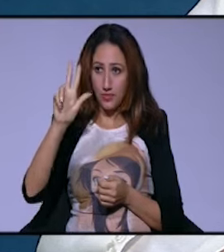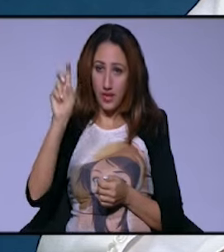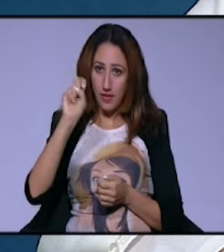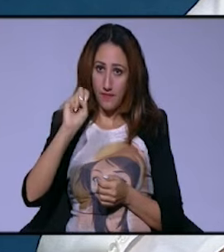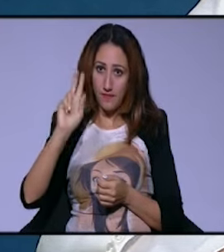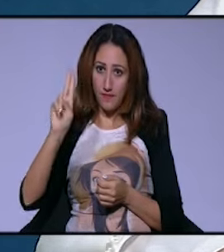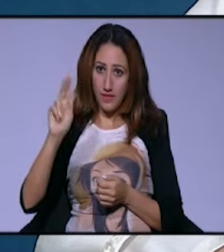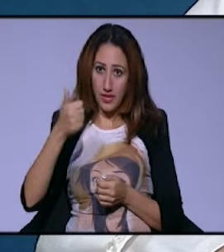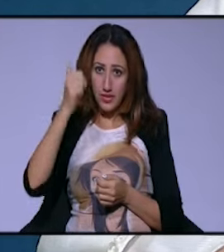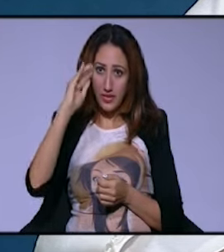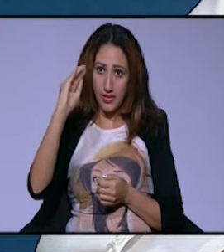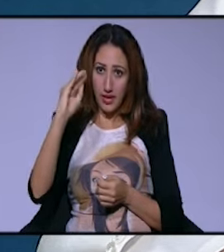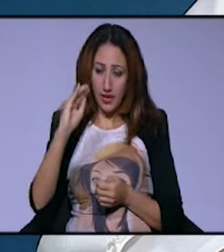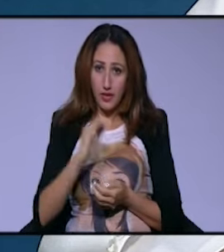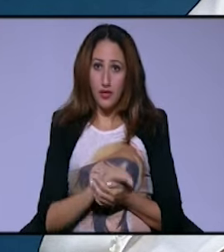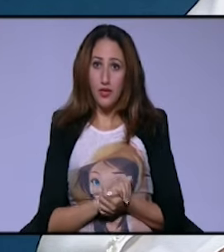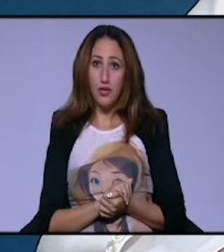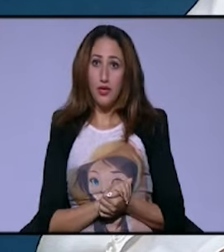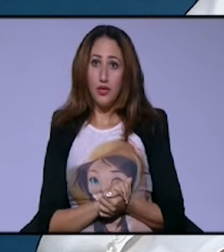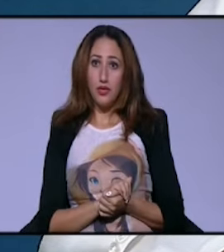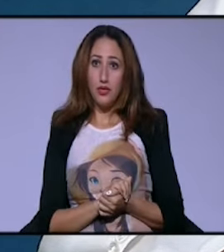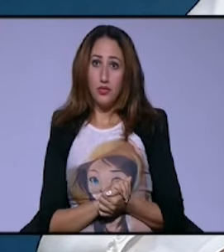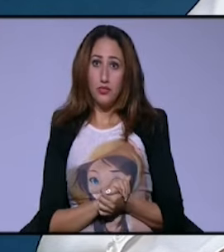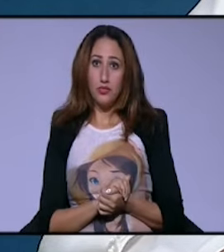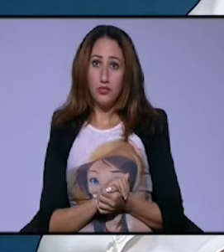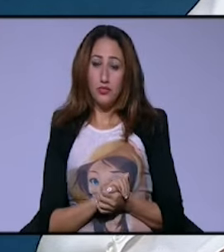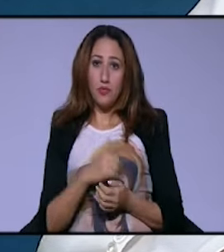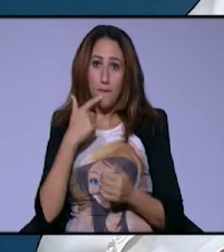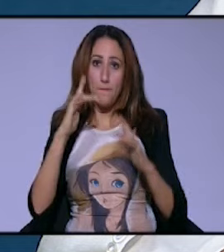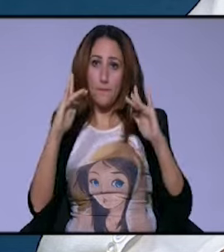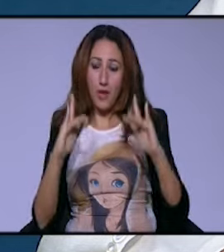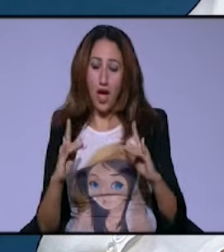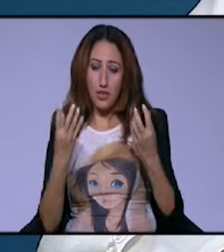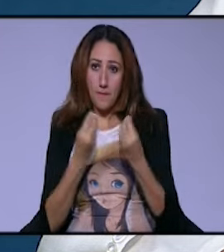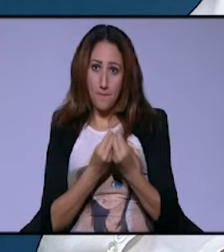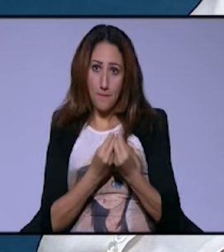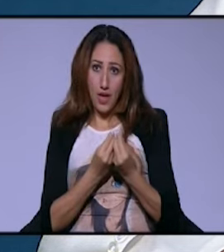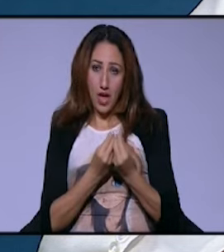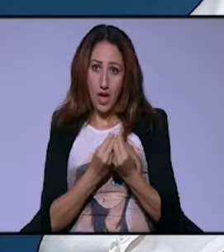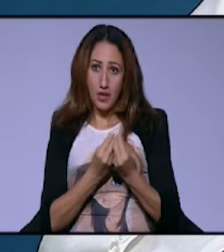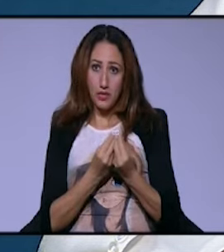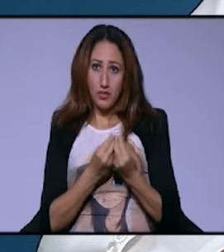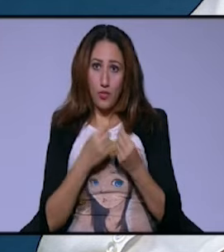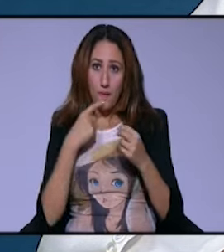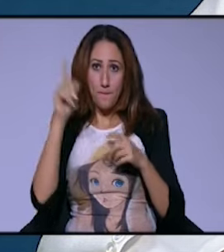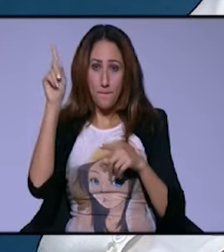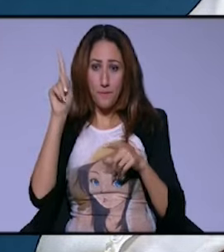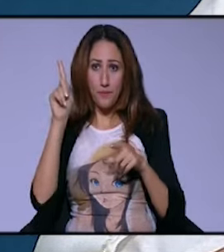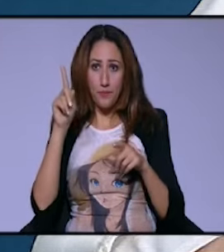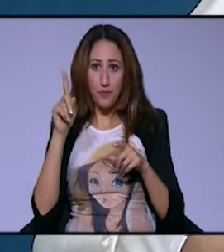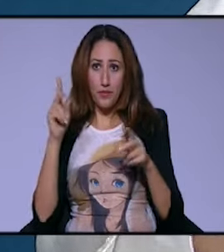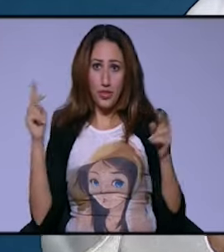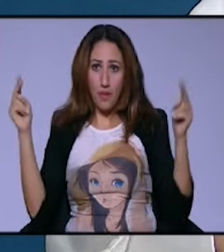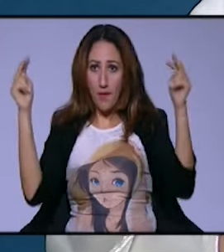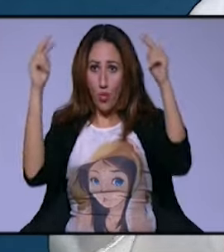يعني كان الأستاذ الجميع. فكان مقيم معنا لأنه كان هو من دمنهور، فما كانلوش إقامة في القاهرة، فكان